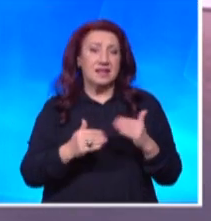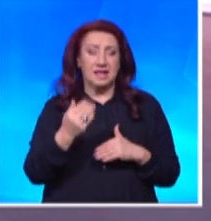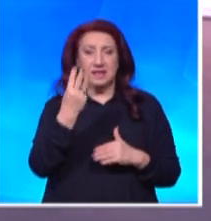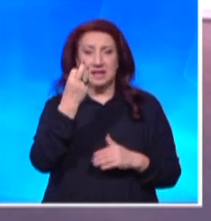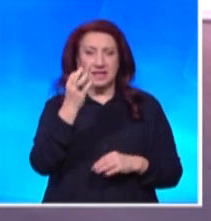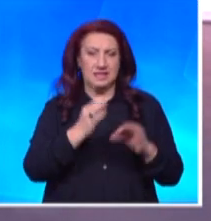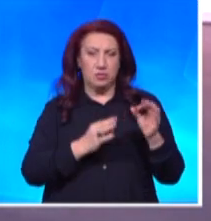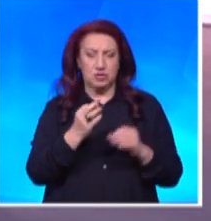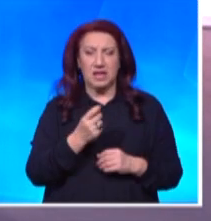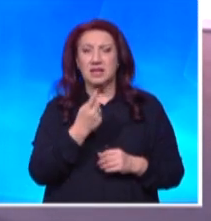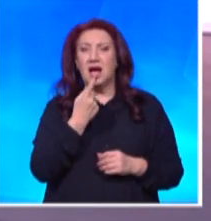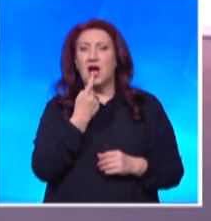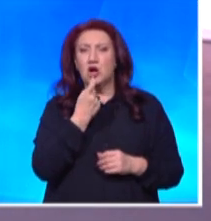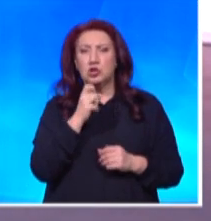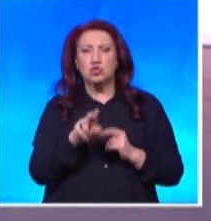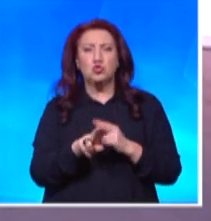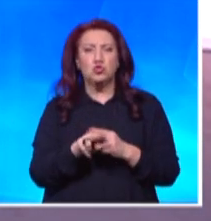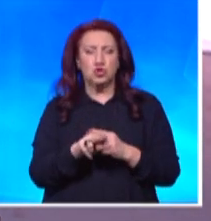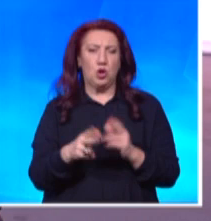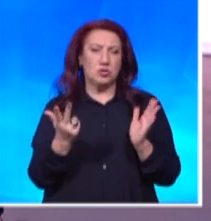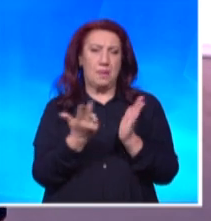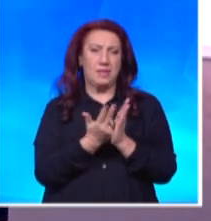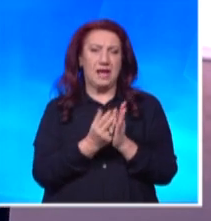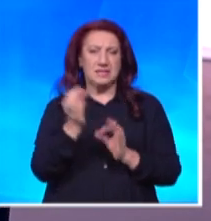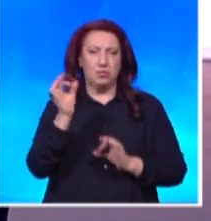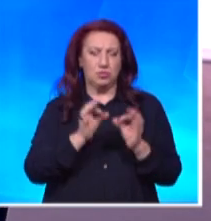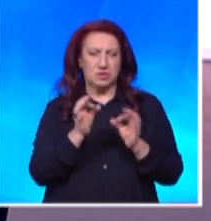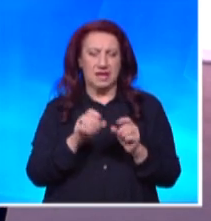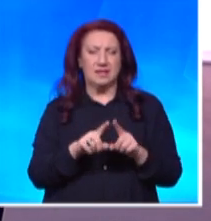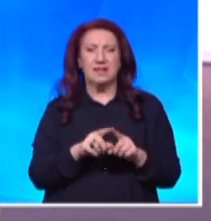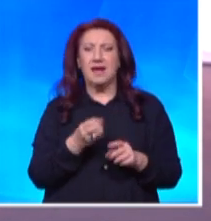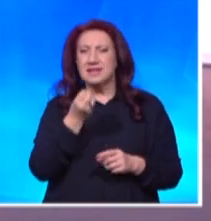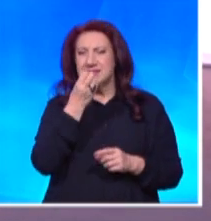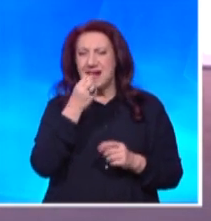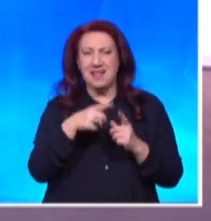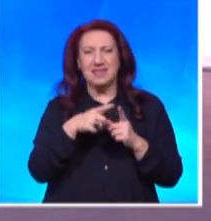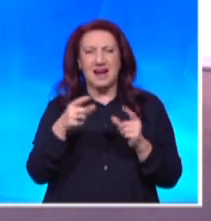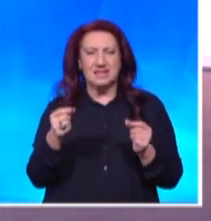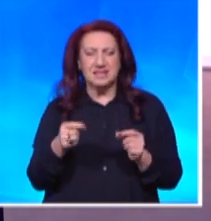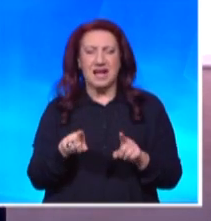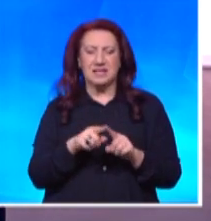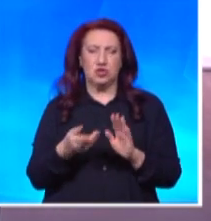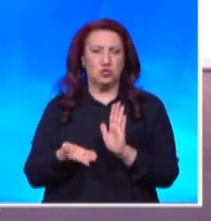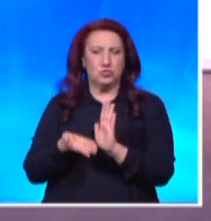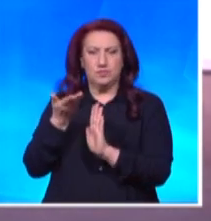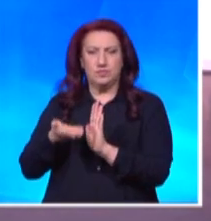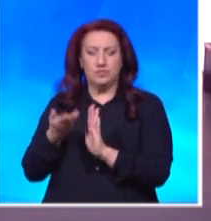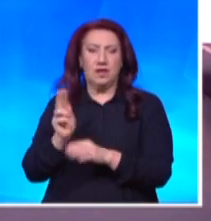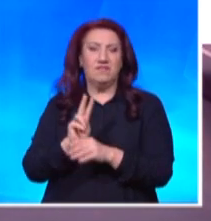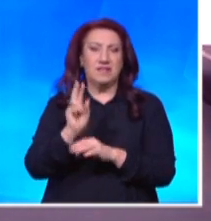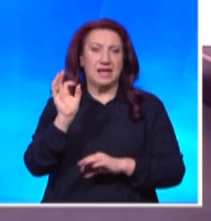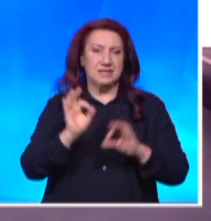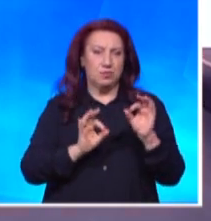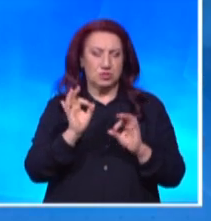при чушките скокът е с близо 18 на 100. Зеленолистните зеленчуци също бележат ръст с около 12%,